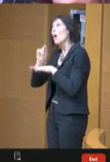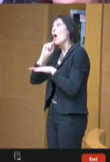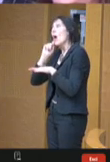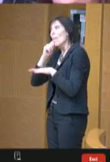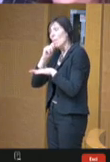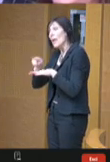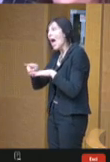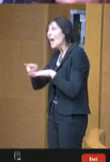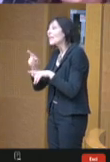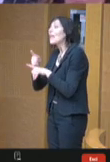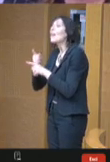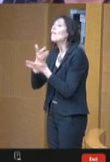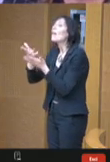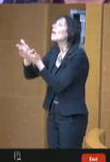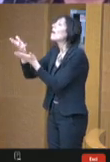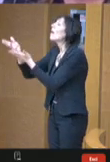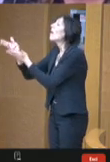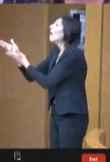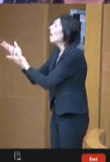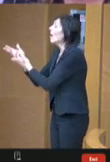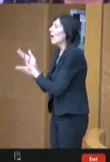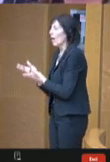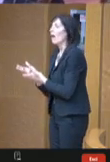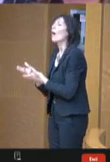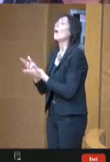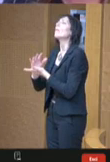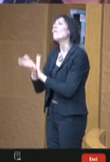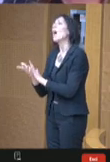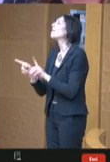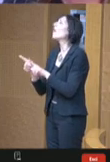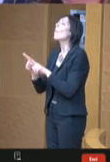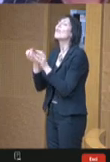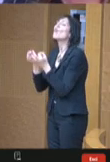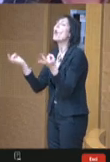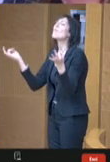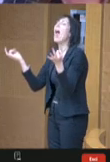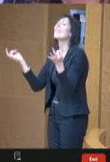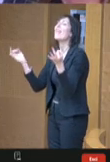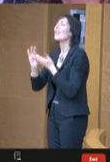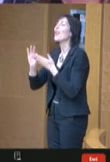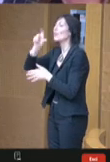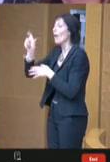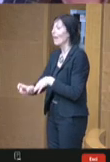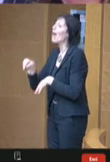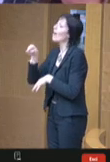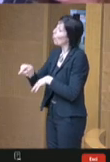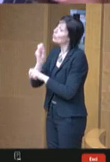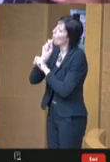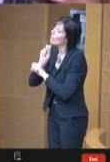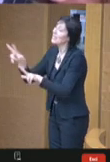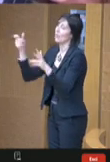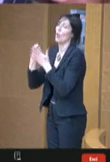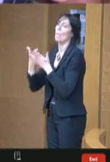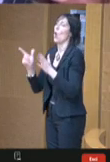far sì che diventino la regolarità nella scuola italiana, credo che anche questo sia un messaggio molto